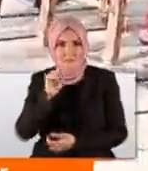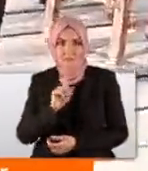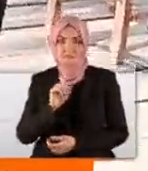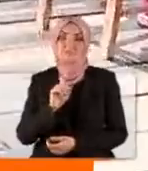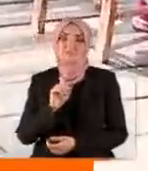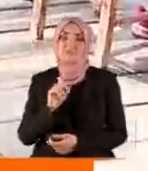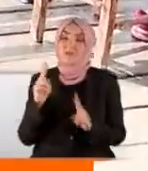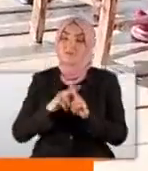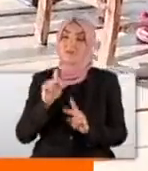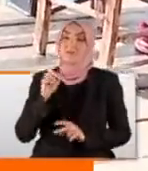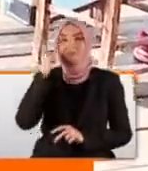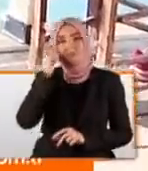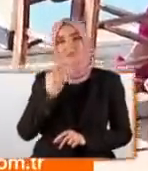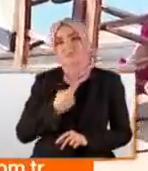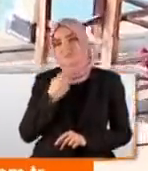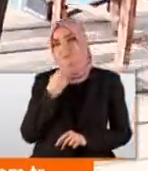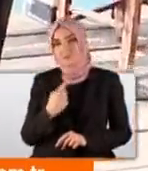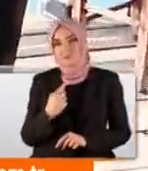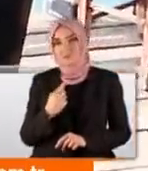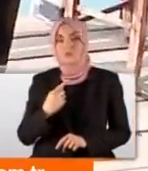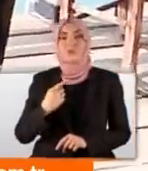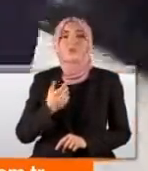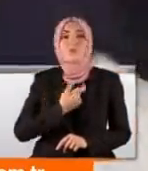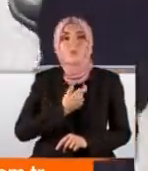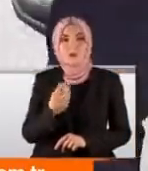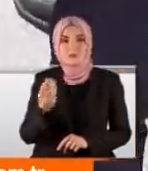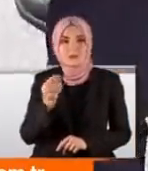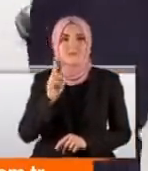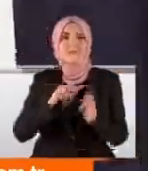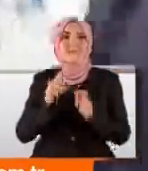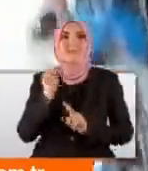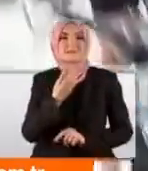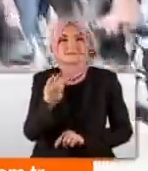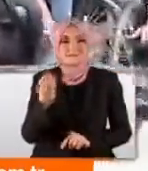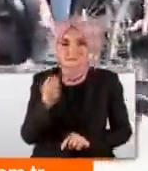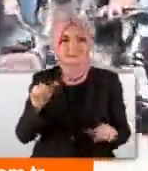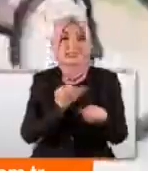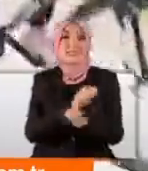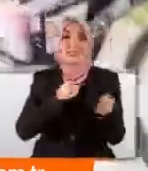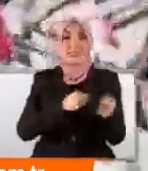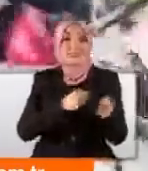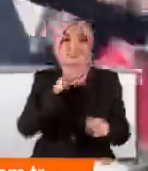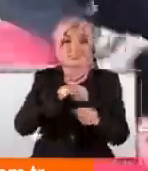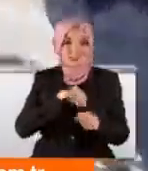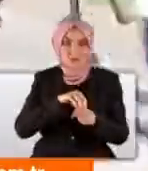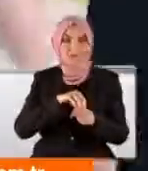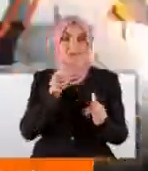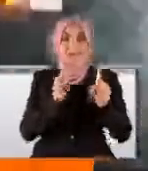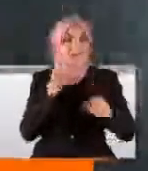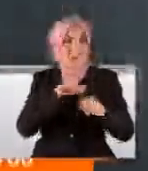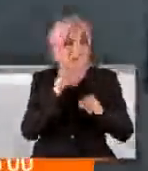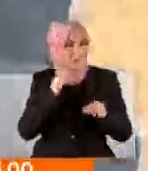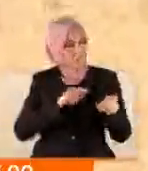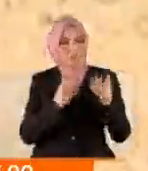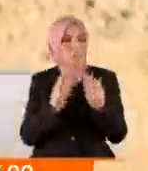katılmalılar. Hem veliler hem öğrenciler etkinlikleri telafi eğitiminde Ben de Varım internet sitesinden takip edebilecekler.